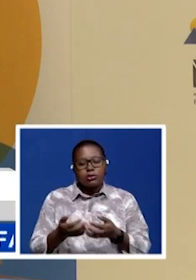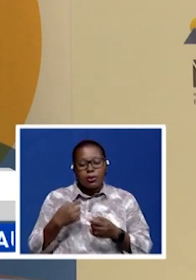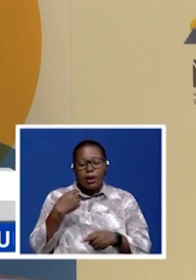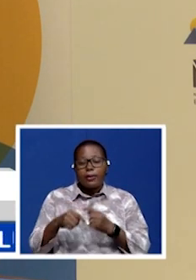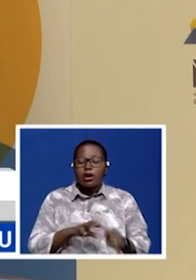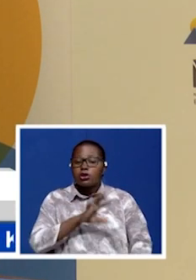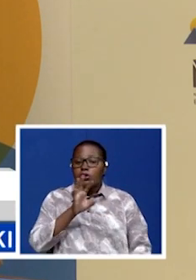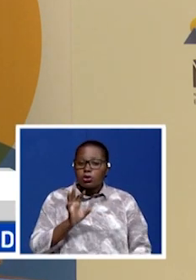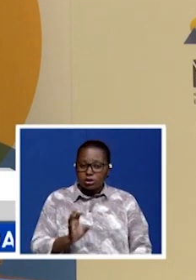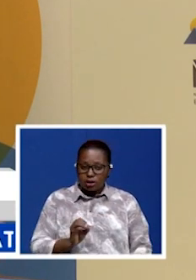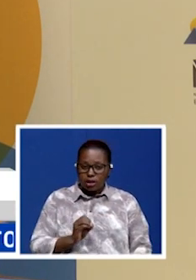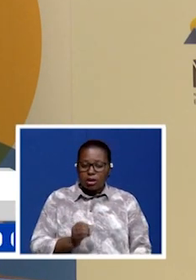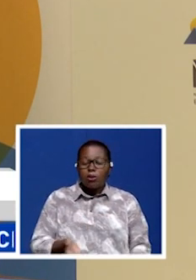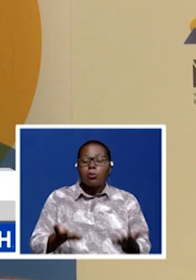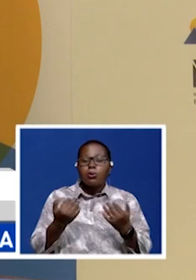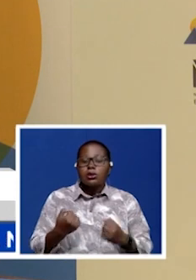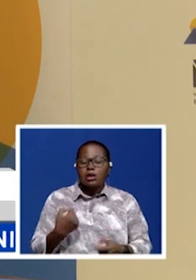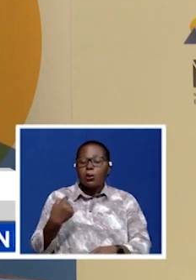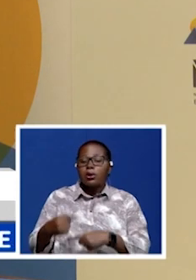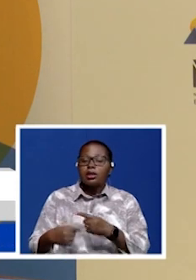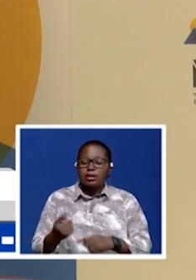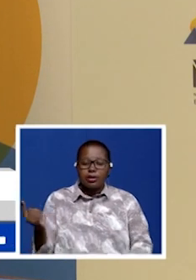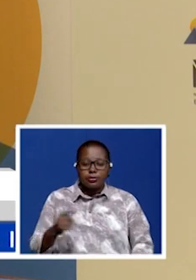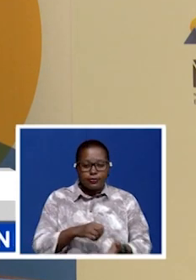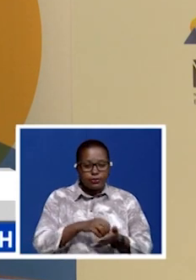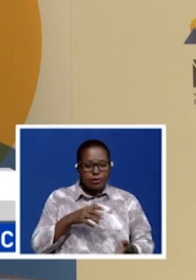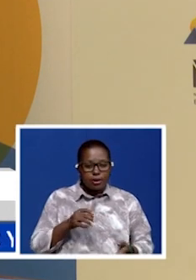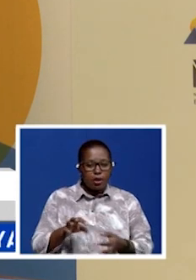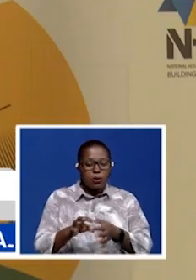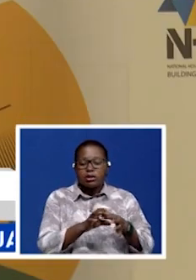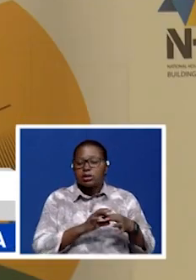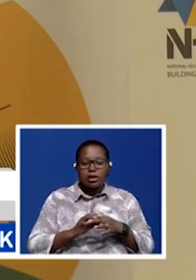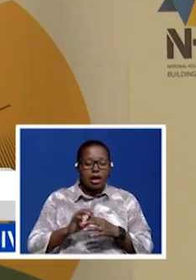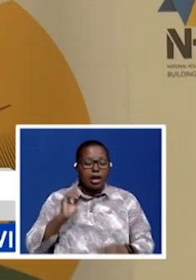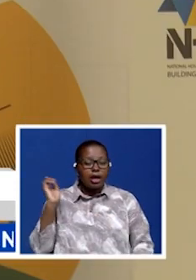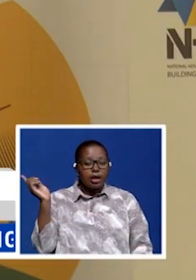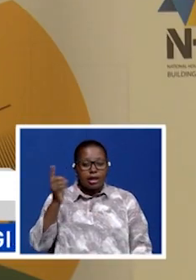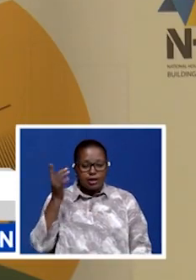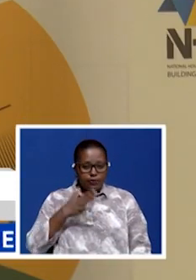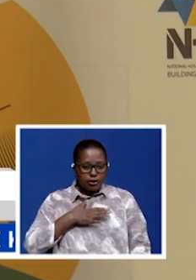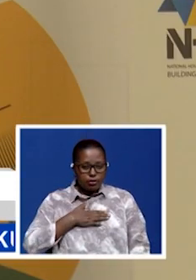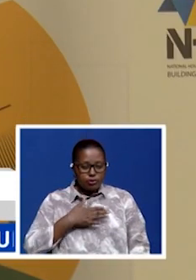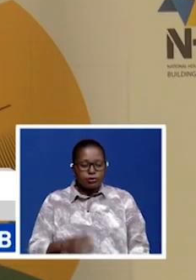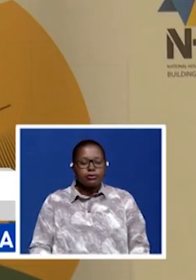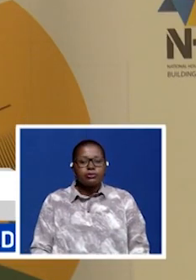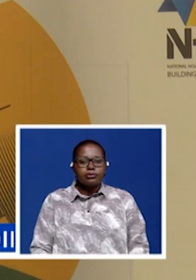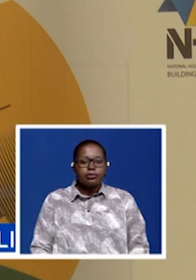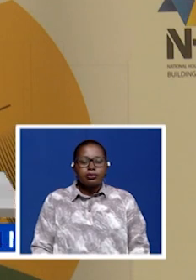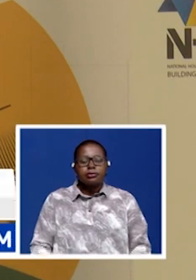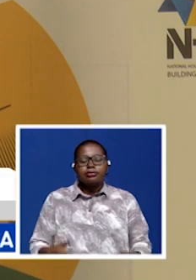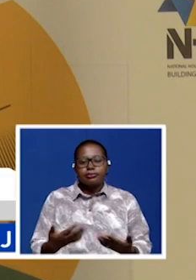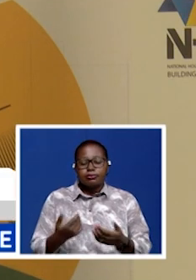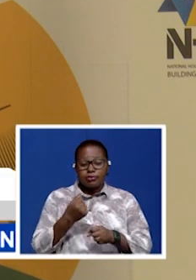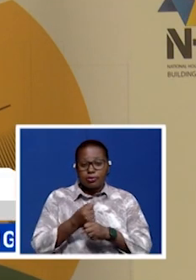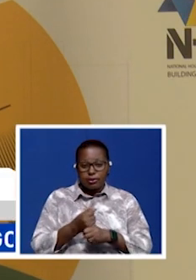iliyosimamiwa Ili muiendeleze iweze kuleta tija kwa shirika na taifa letu tutafanya maswala kulingana na mkataba unavyosema kwa